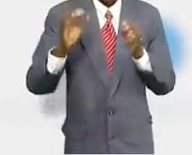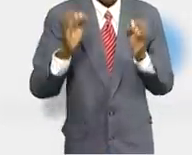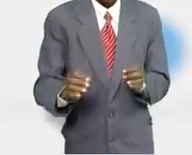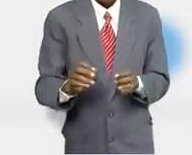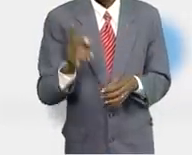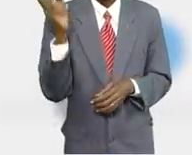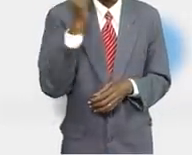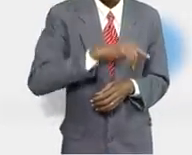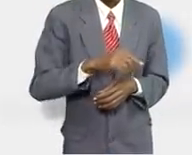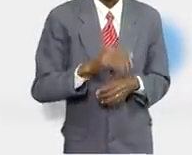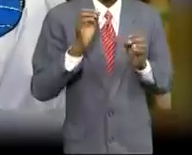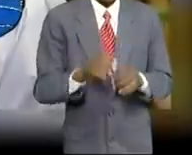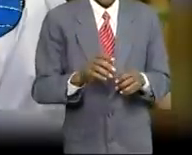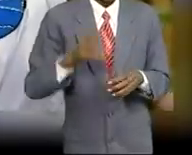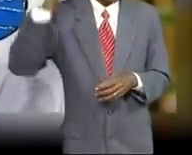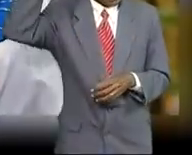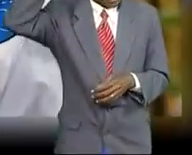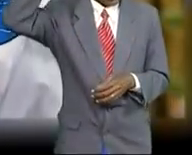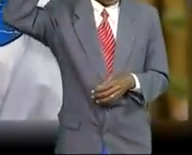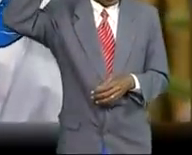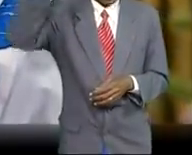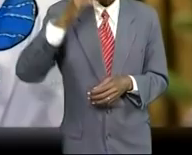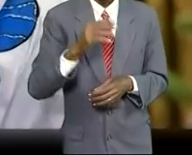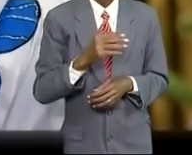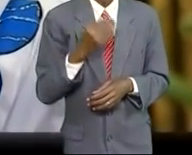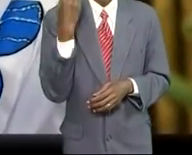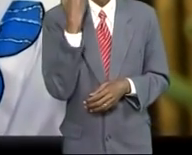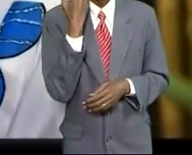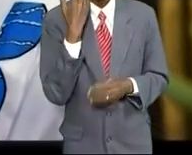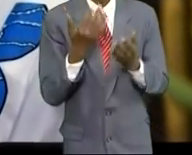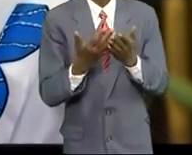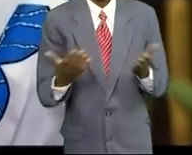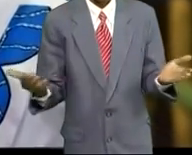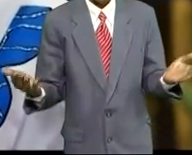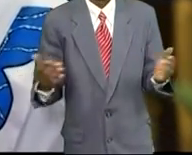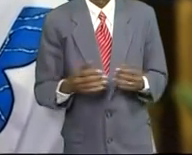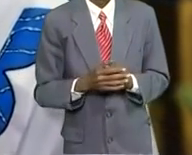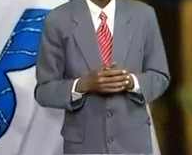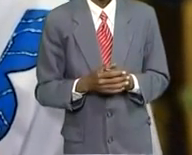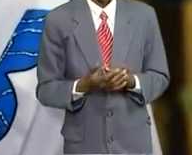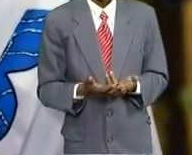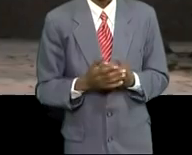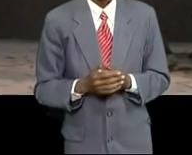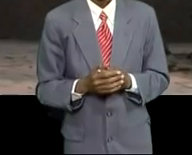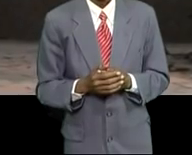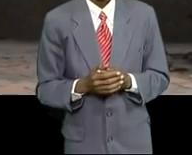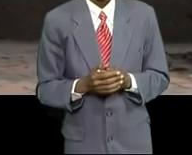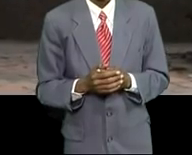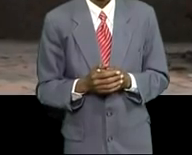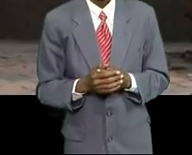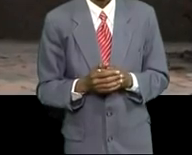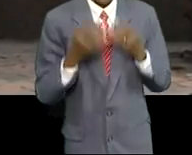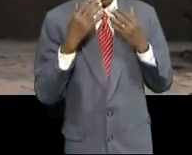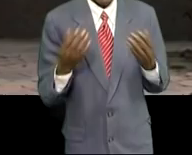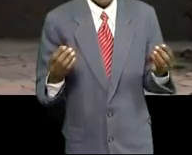sur l'état de santé de l'ex-cardinal Laurent Mossengo. Ce lundi, en la cathédrale Notre-Dame du Congo, c'est le silence à la